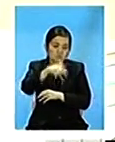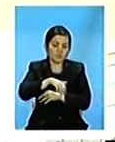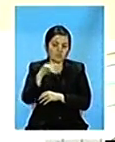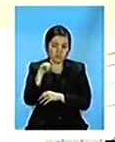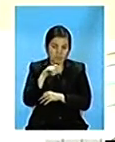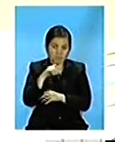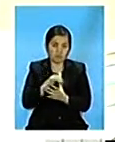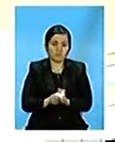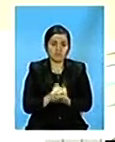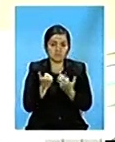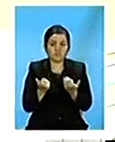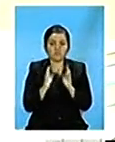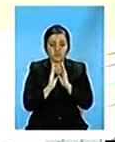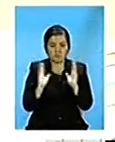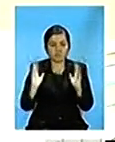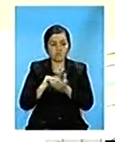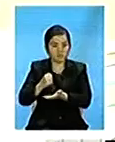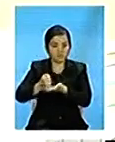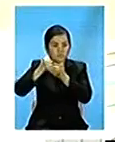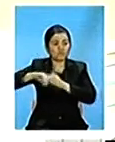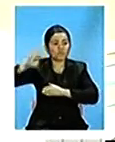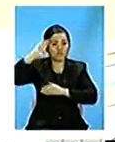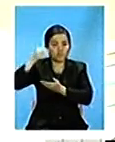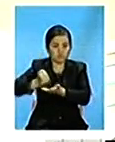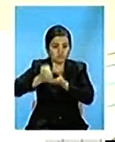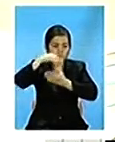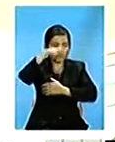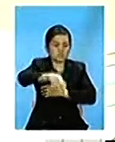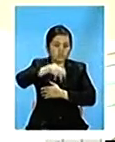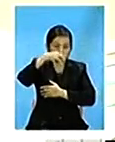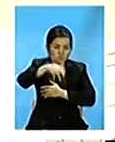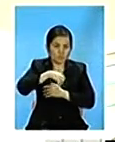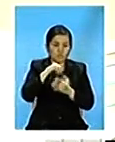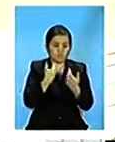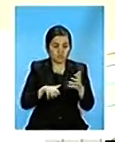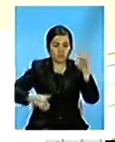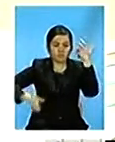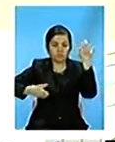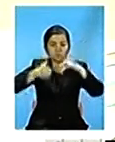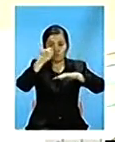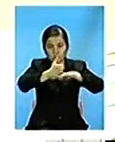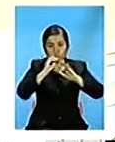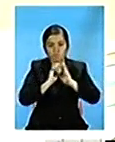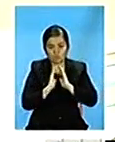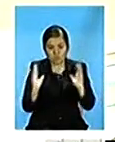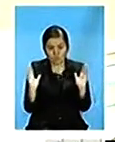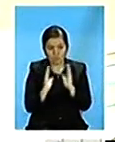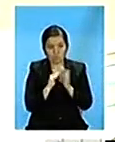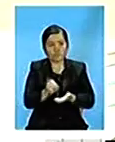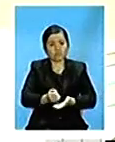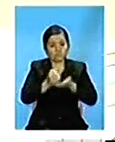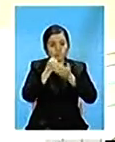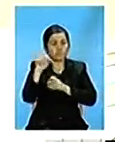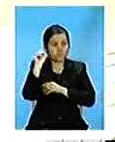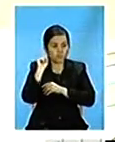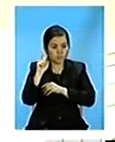บคุณท่านรัฐมนตรีกลาโหมแล้วก็ท่านผู้ว่าจังหวัดลพบุรีที่ได้ช่วยเร่งรัด